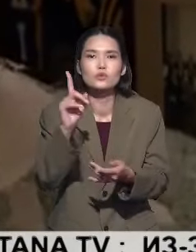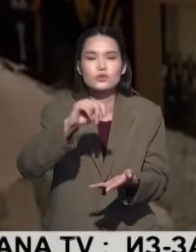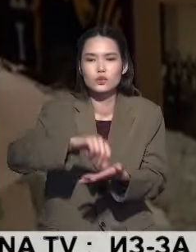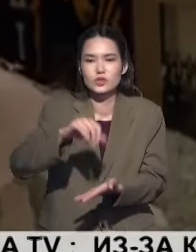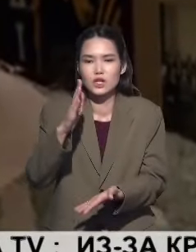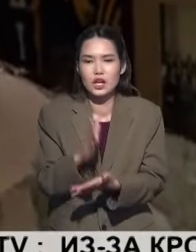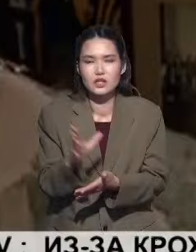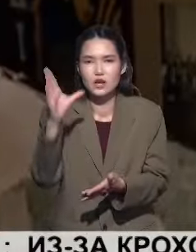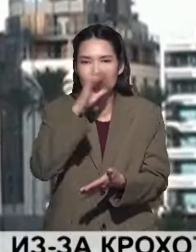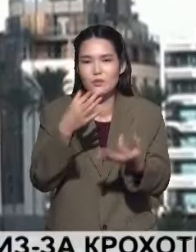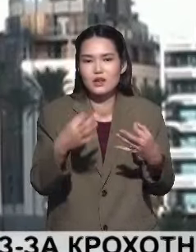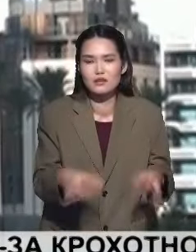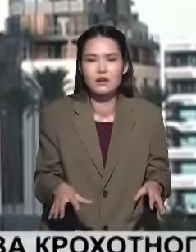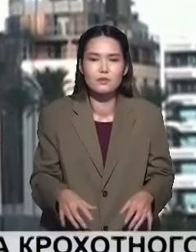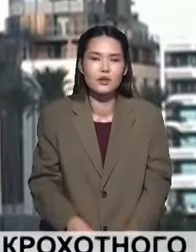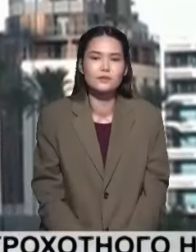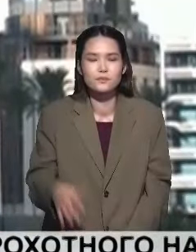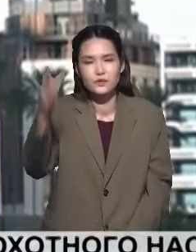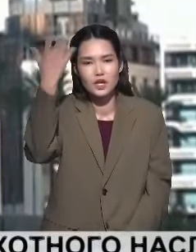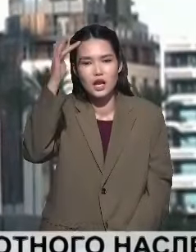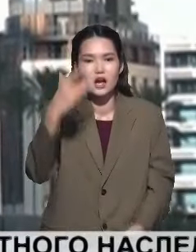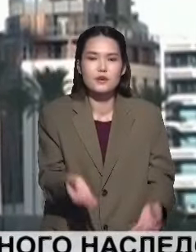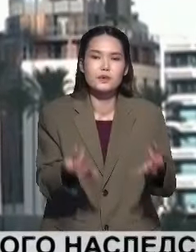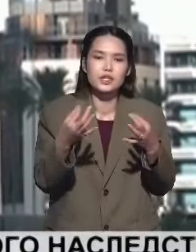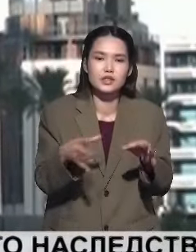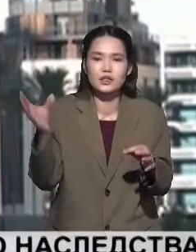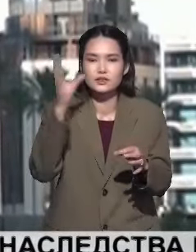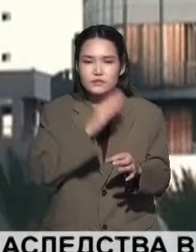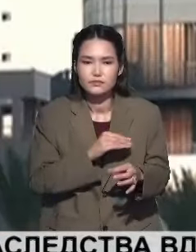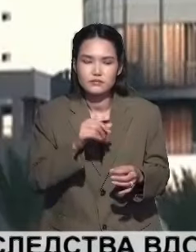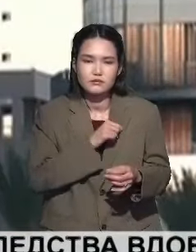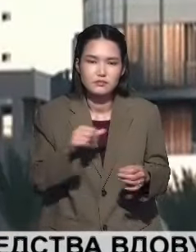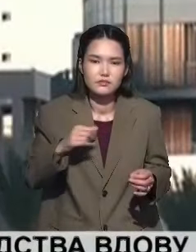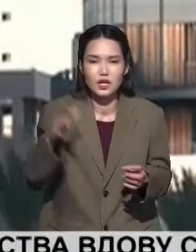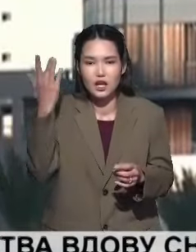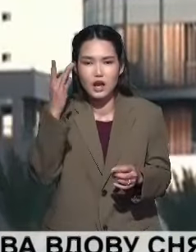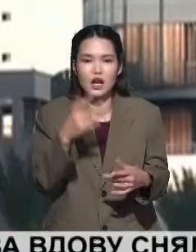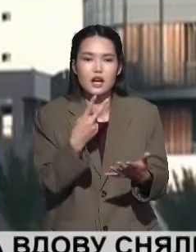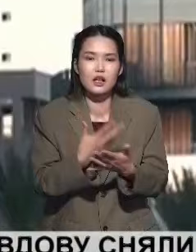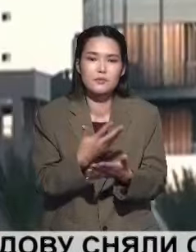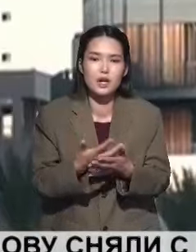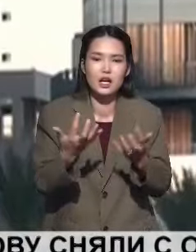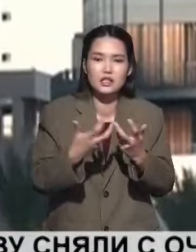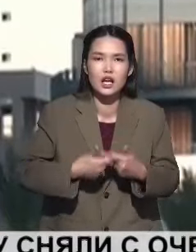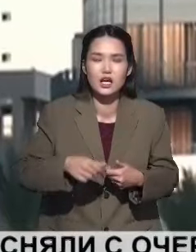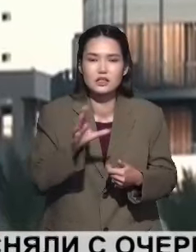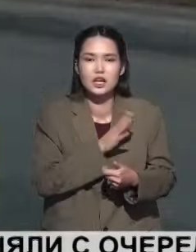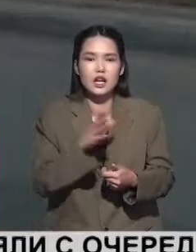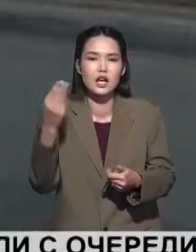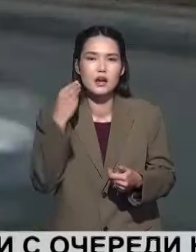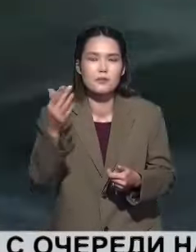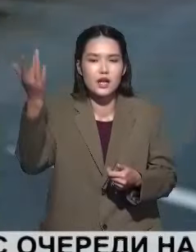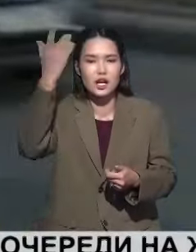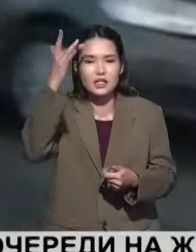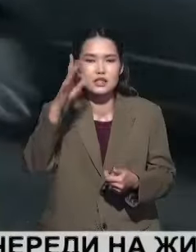может быть демократия. На американскую демократию, похоже, надеются не только в самой Америке. К примеру, в Ливане рассчитывают, что новый президент США